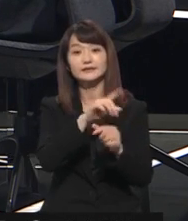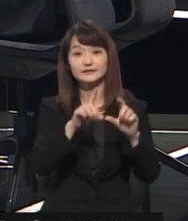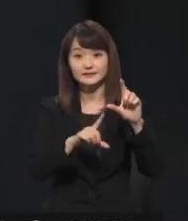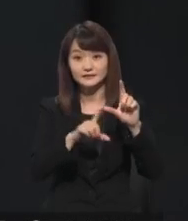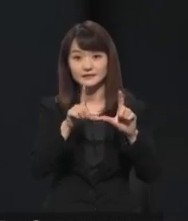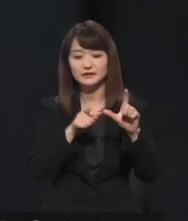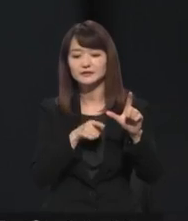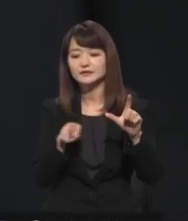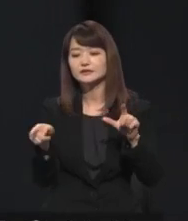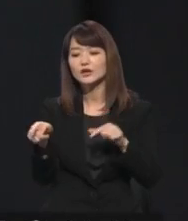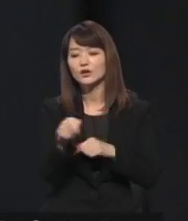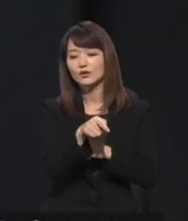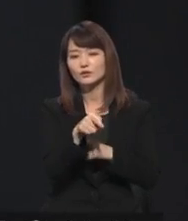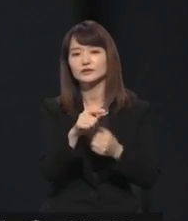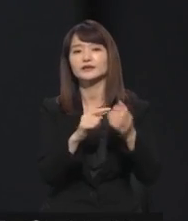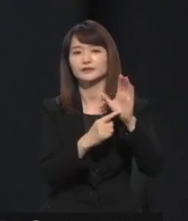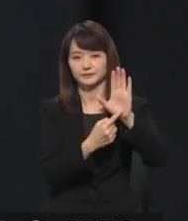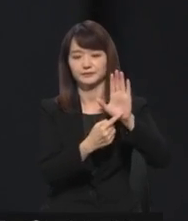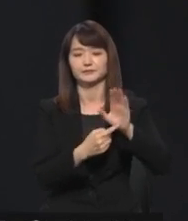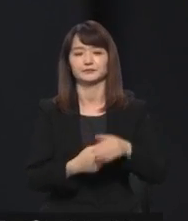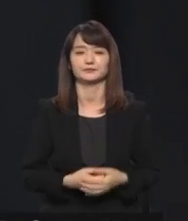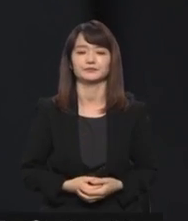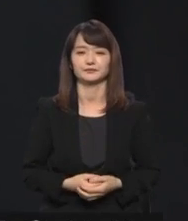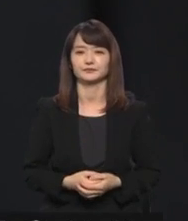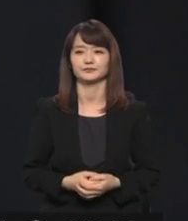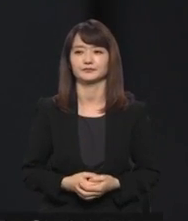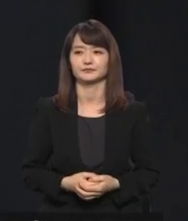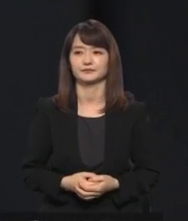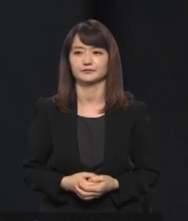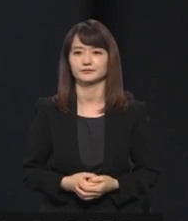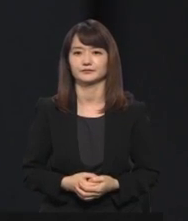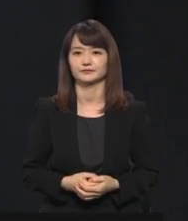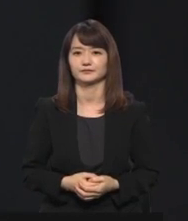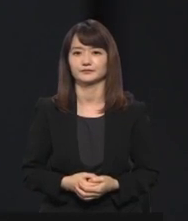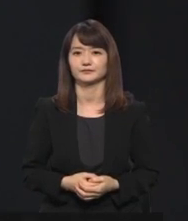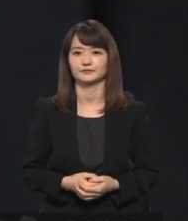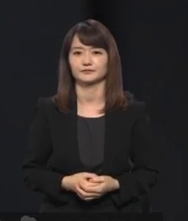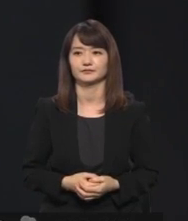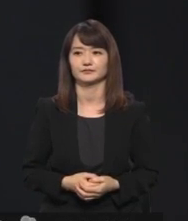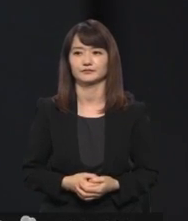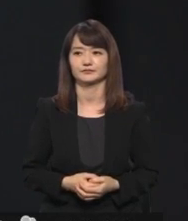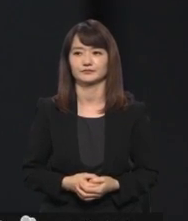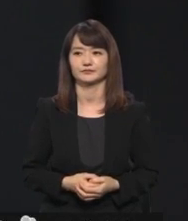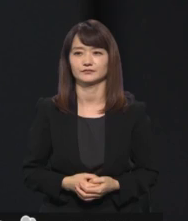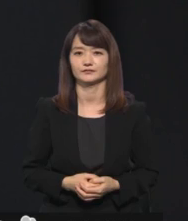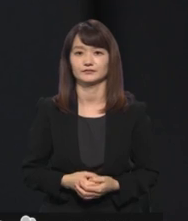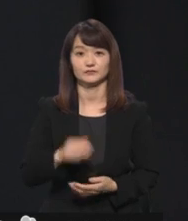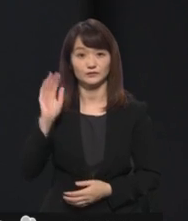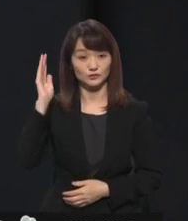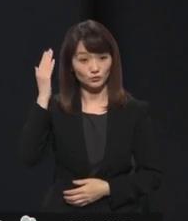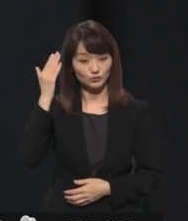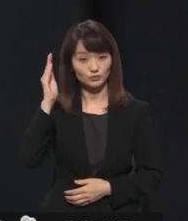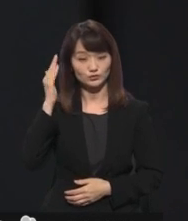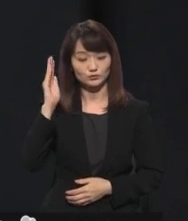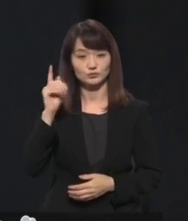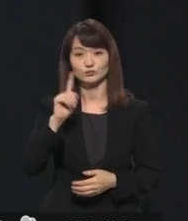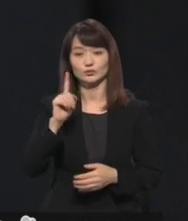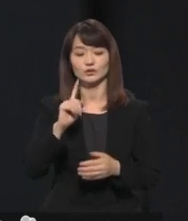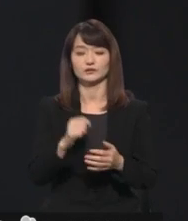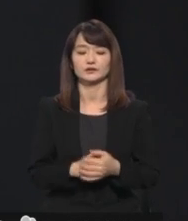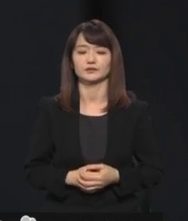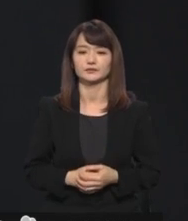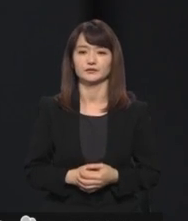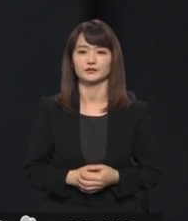선회한 것 같아요 그럼 마디로 얘기하면 근데 아니 그런 세상 이제 여전히 지금 뭐 단적인